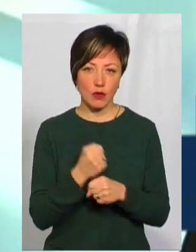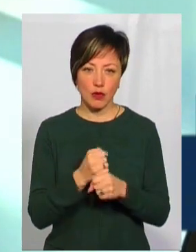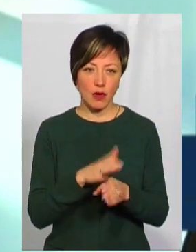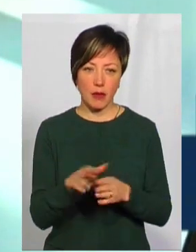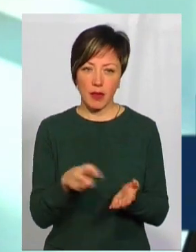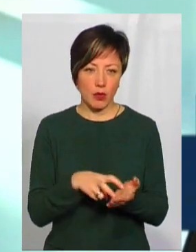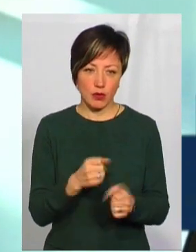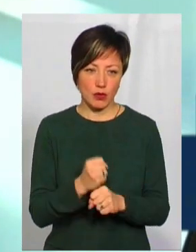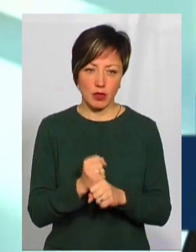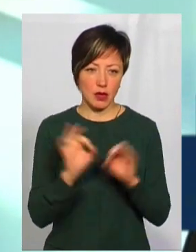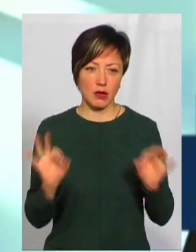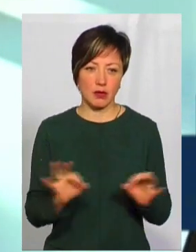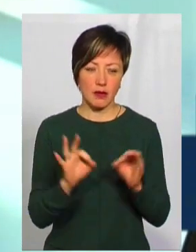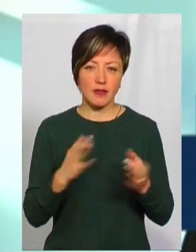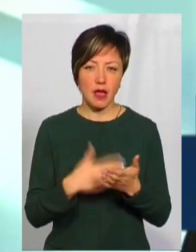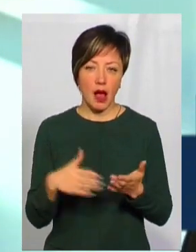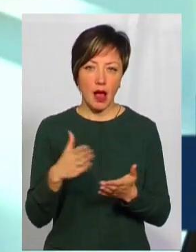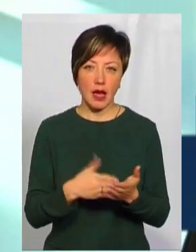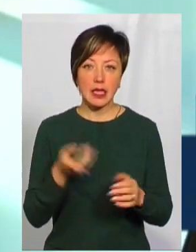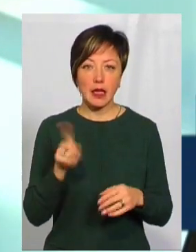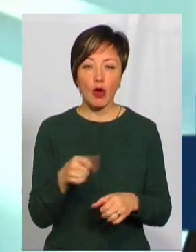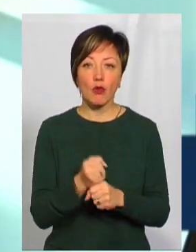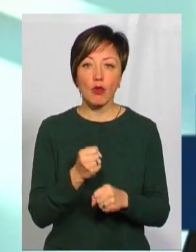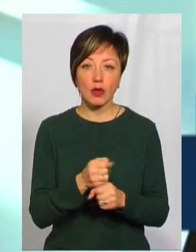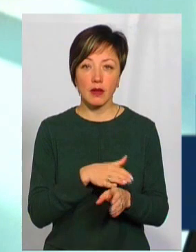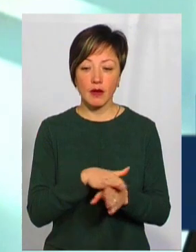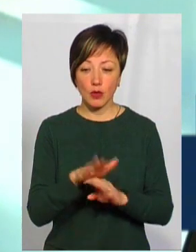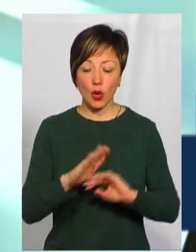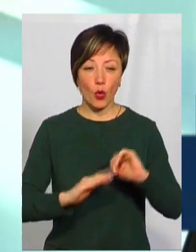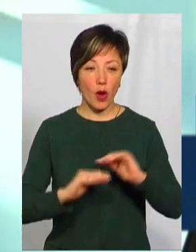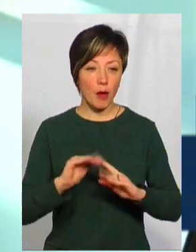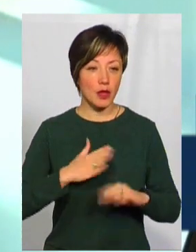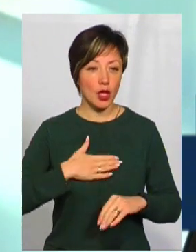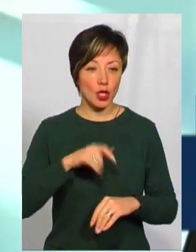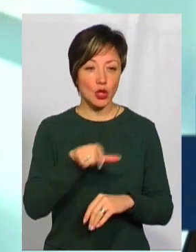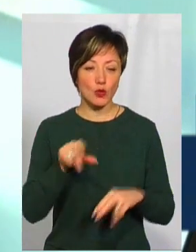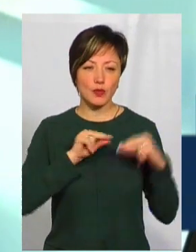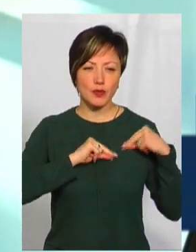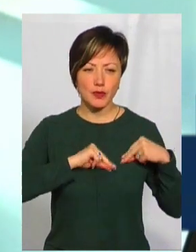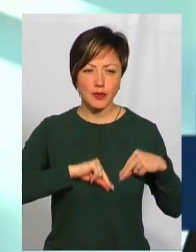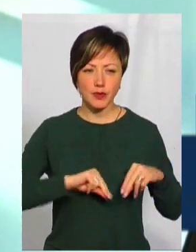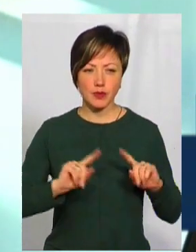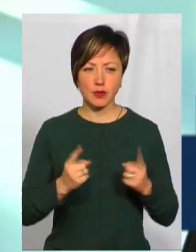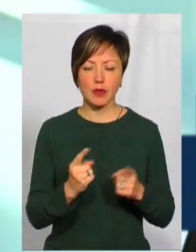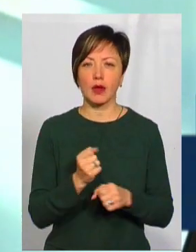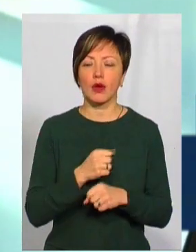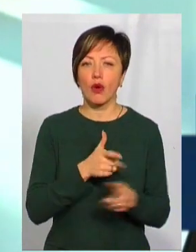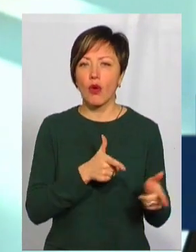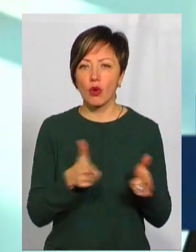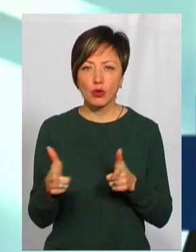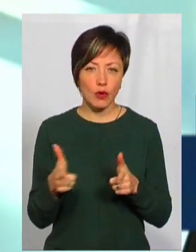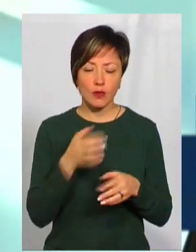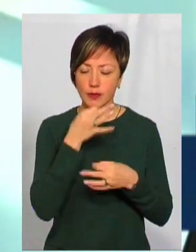Ми не боїмося роботи ніякої взагалі. Та робота, яка робиться руками, наші люди дуже трудящі люди, і вони готові приступити